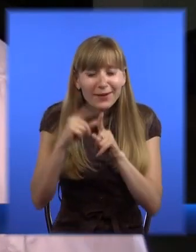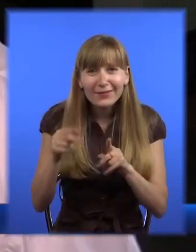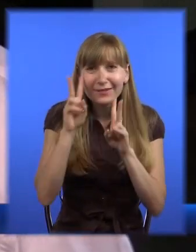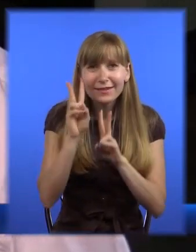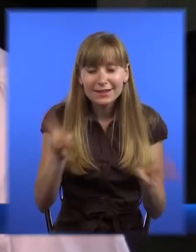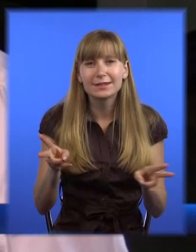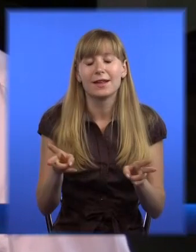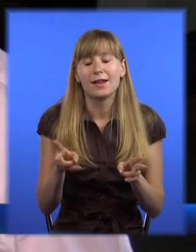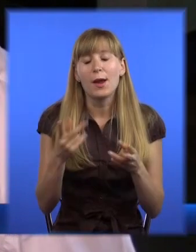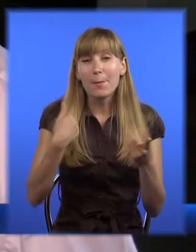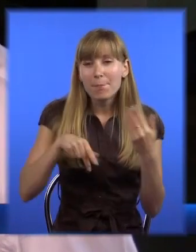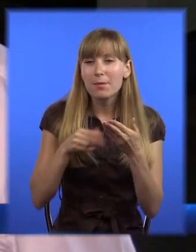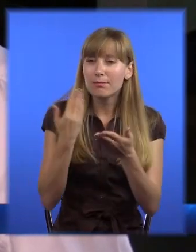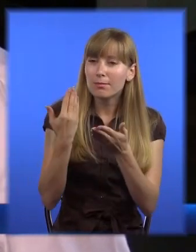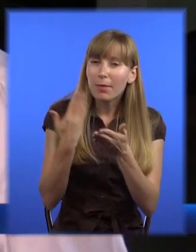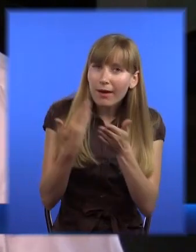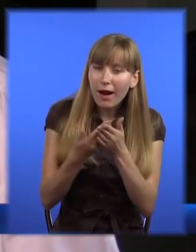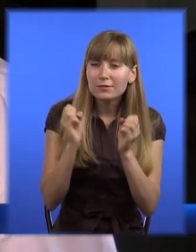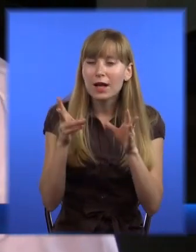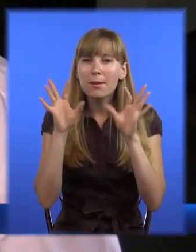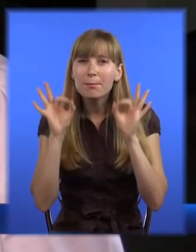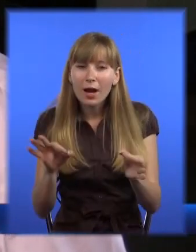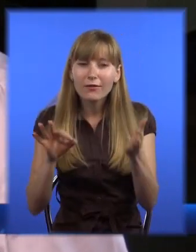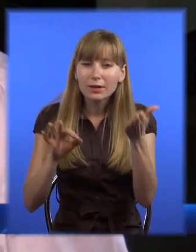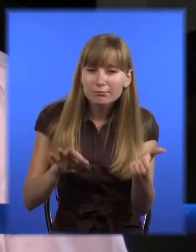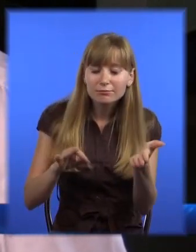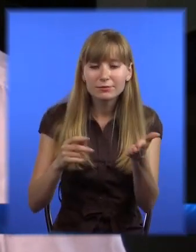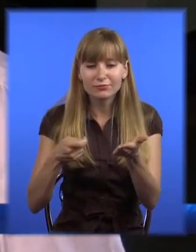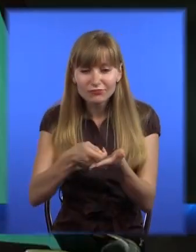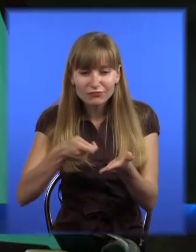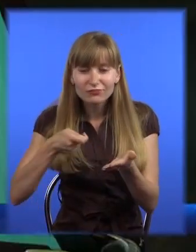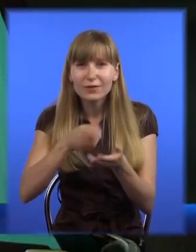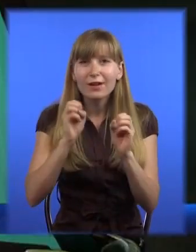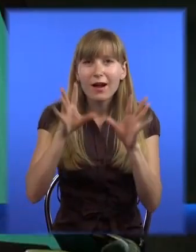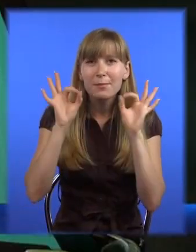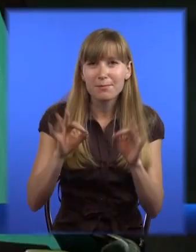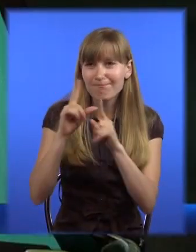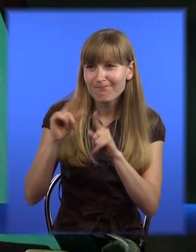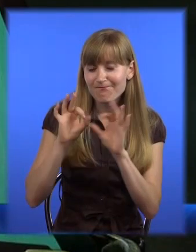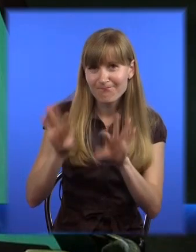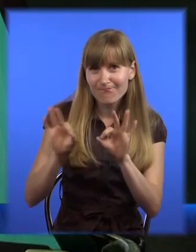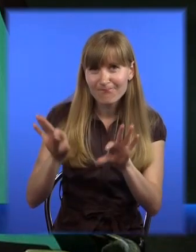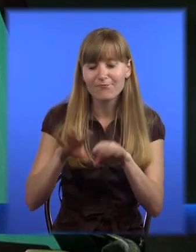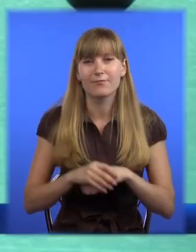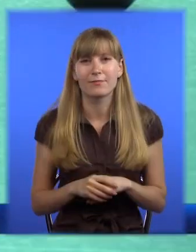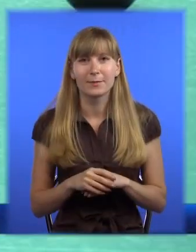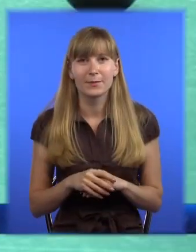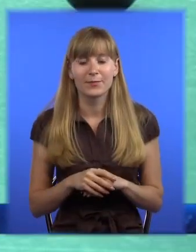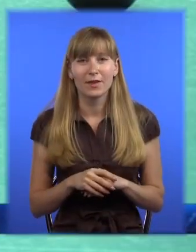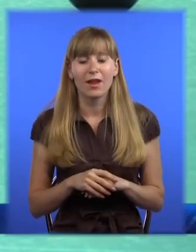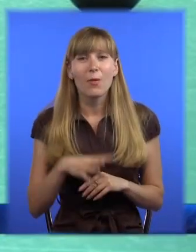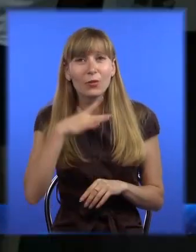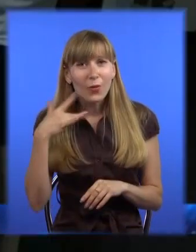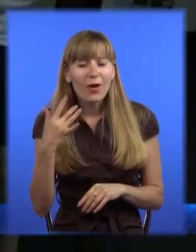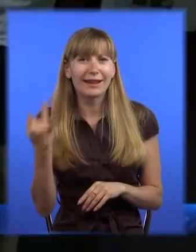Олега Анатольевича мы им показываем, как правильно ставить руку, как правильно бить по шарику. Багато хто зі школярів цим видом спорту почав займатися